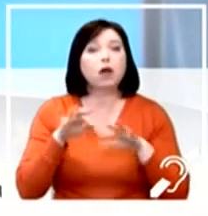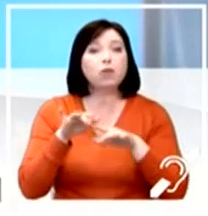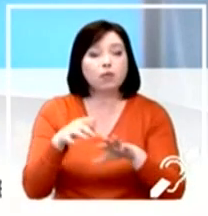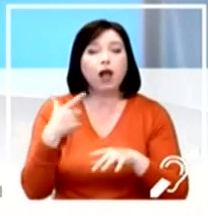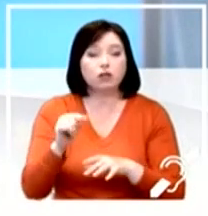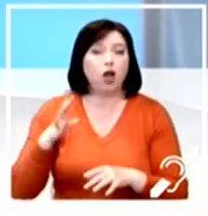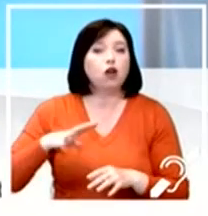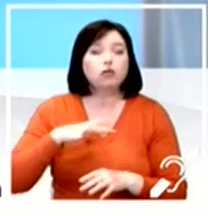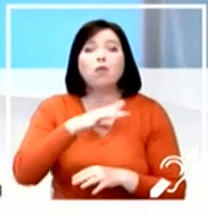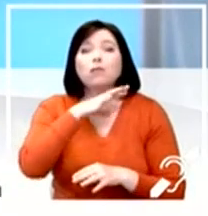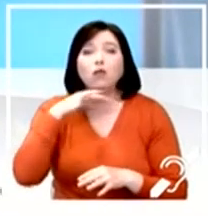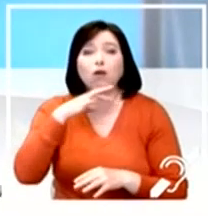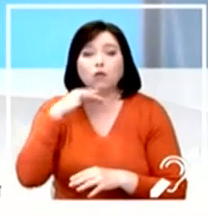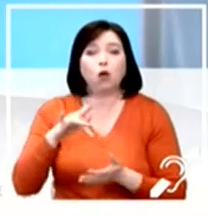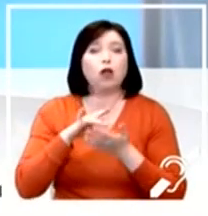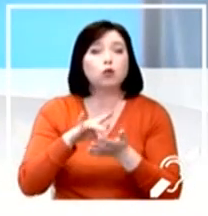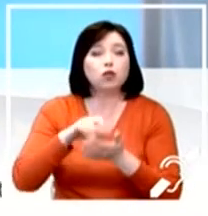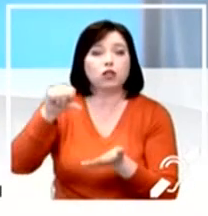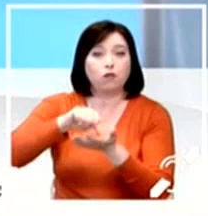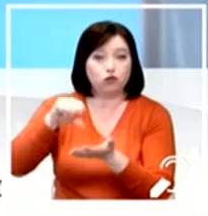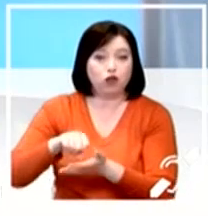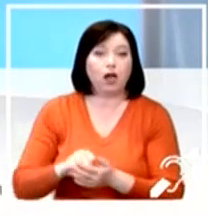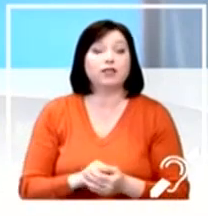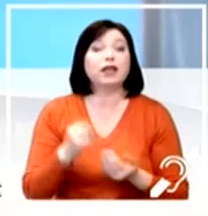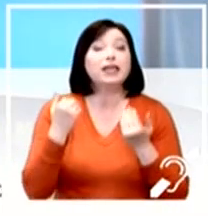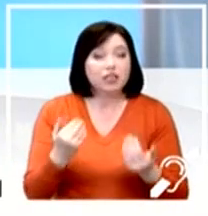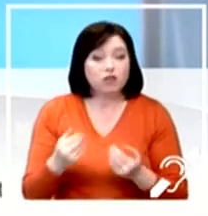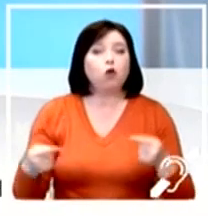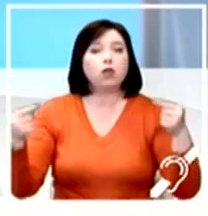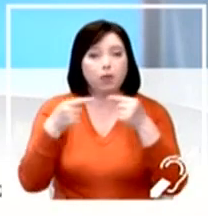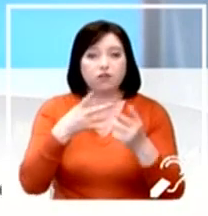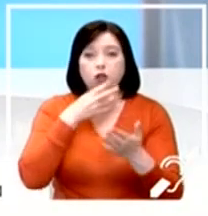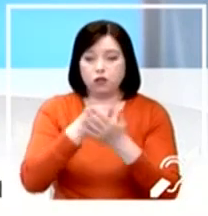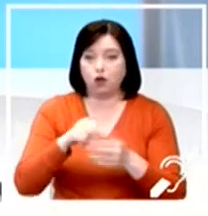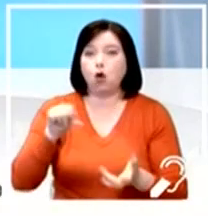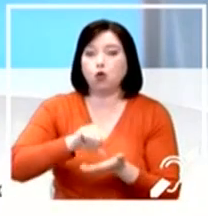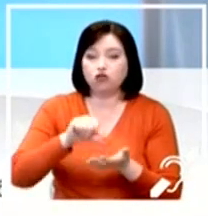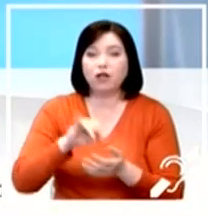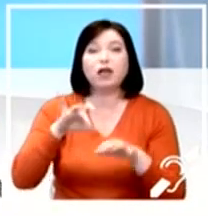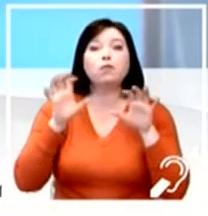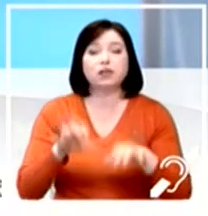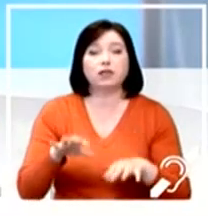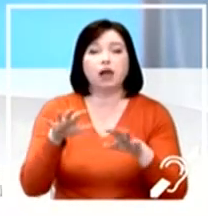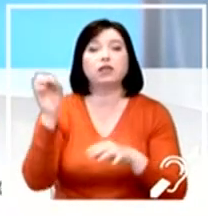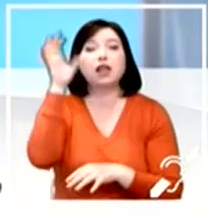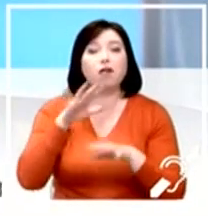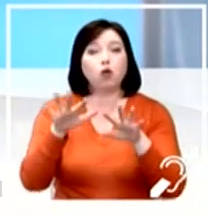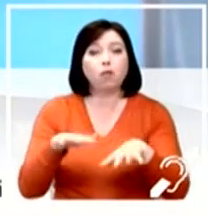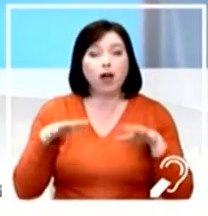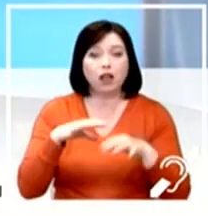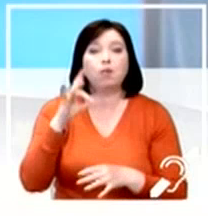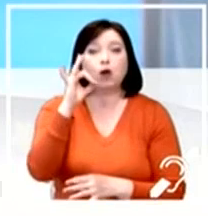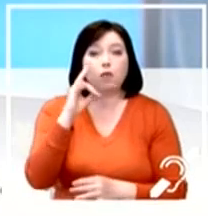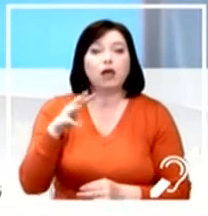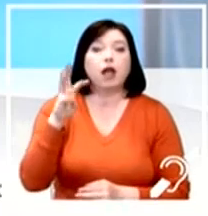care sunt așteptate 10.000 de participanți. Astăzi și-a confirmat prezența și președintele Parlamentului European, Roberta